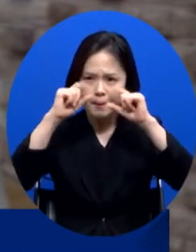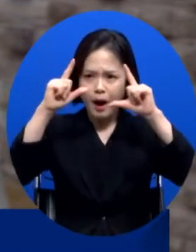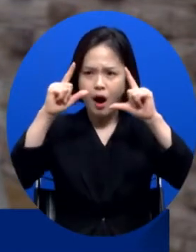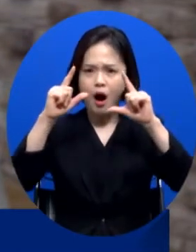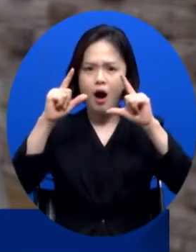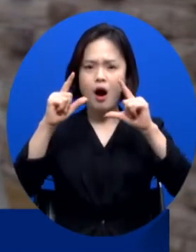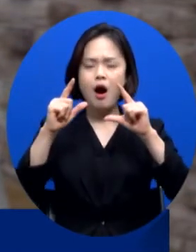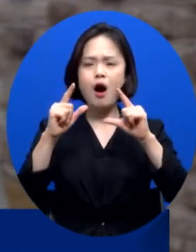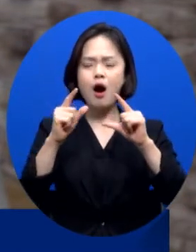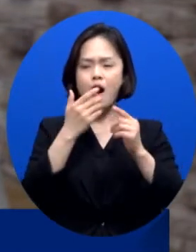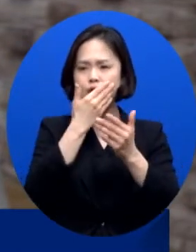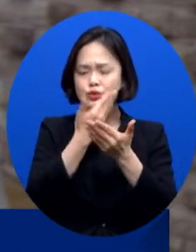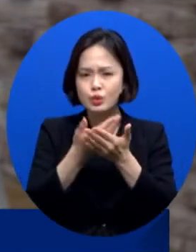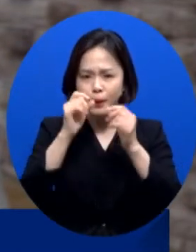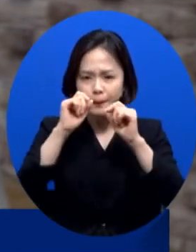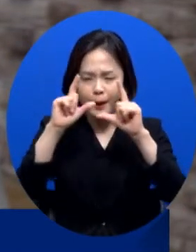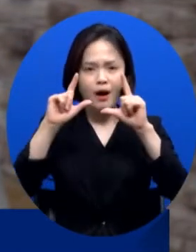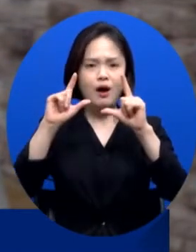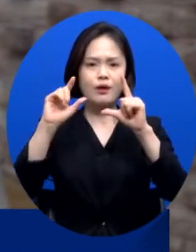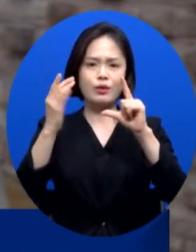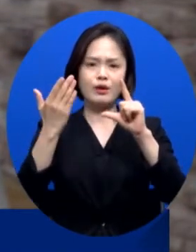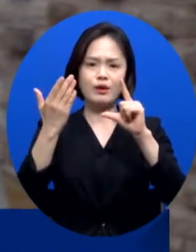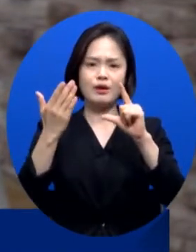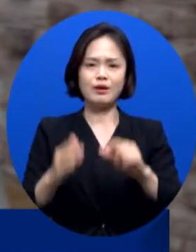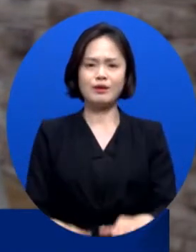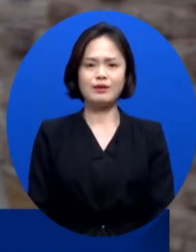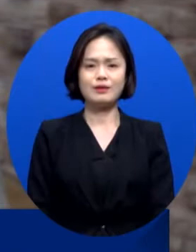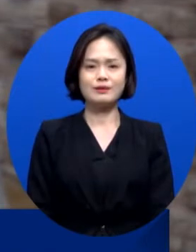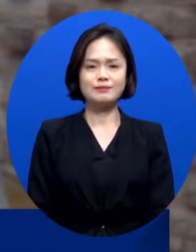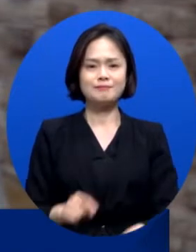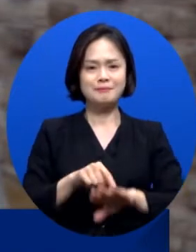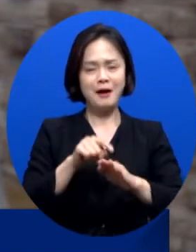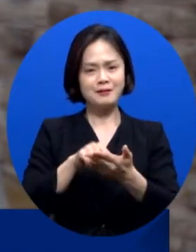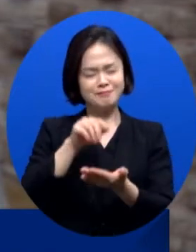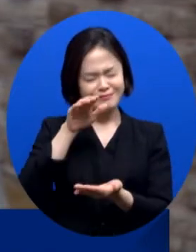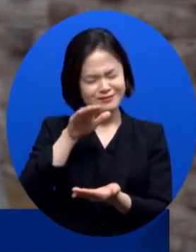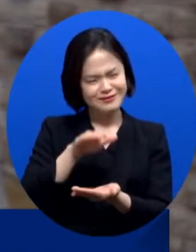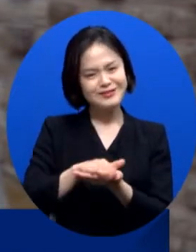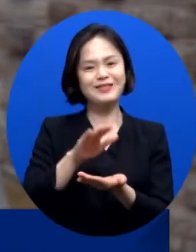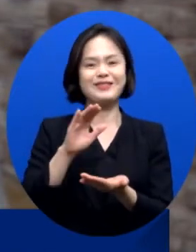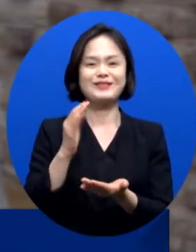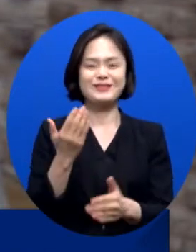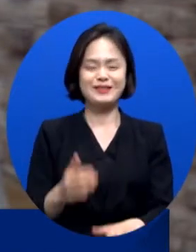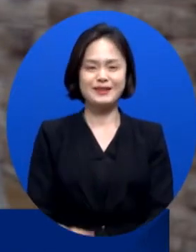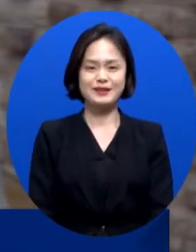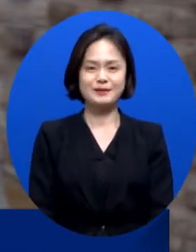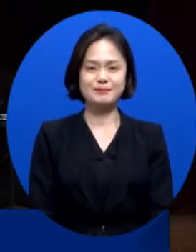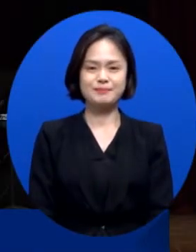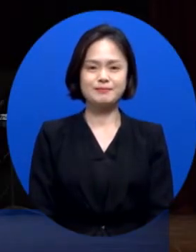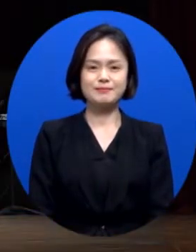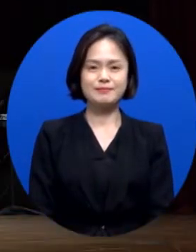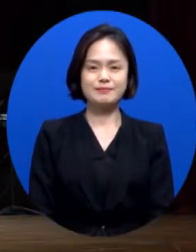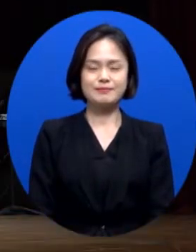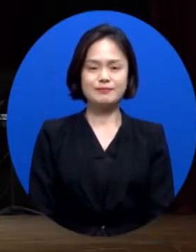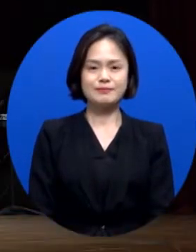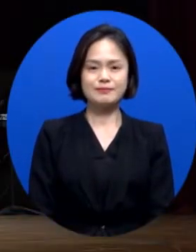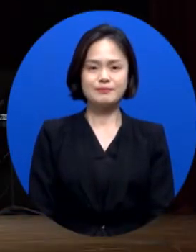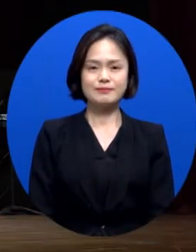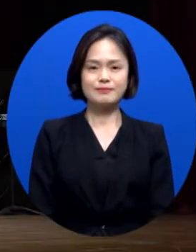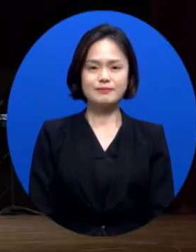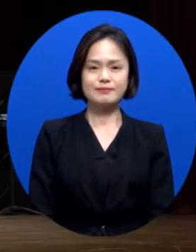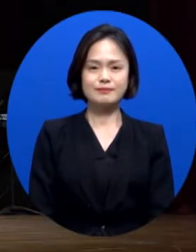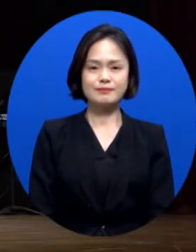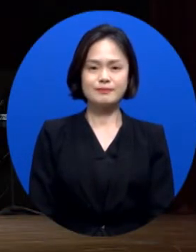질렀다 그럴까요? 돌을 던졌다고 그럴까요? 이런 면에서 굉장히 큰 역할을 했다고 생각을 합니다.